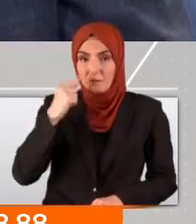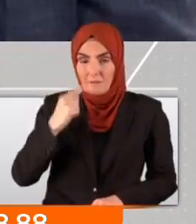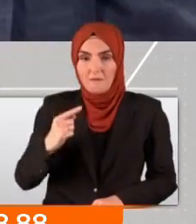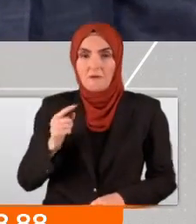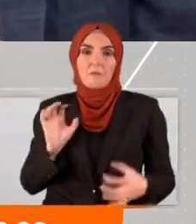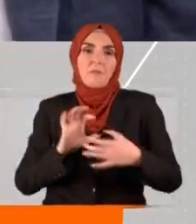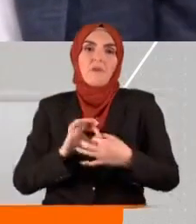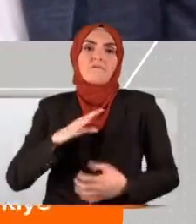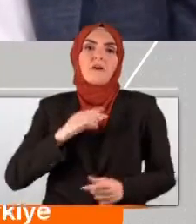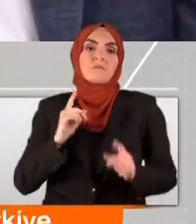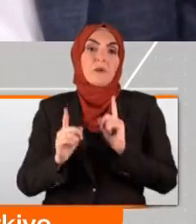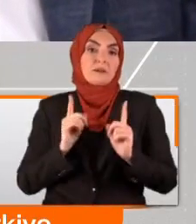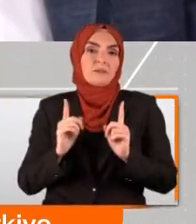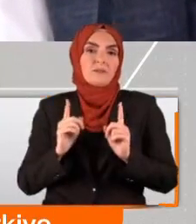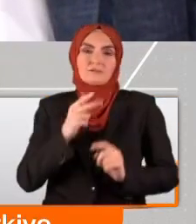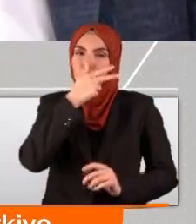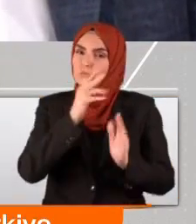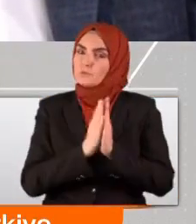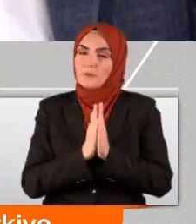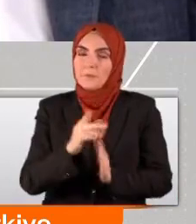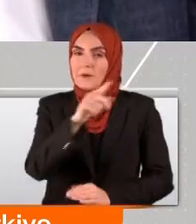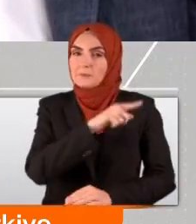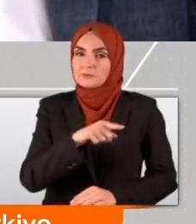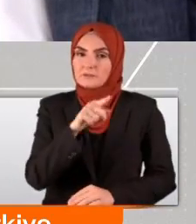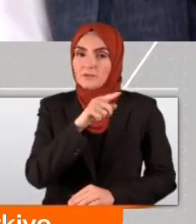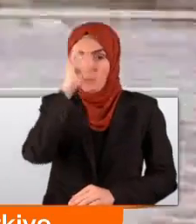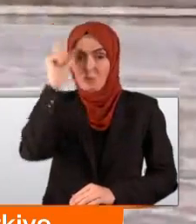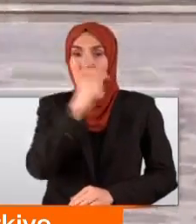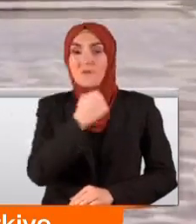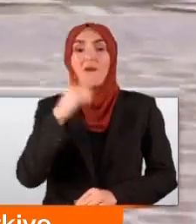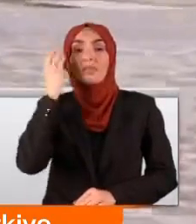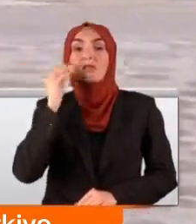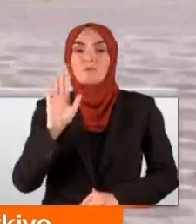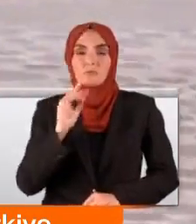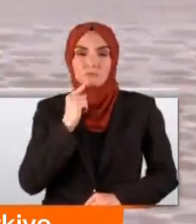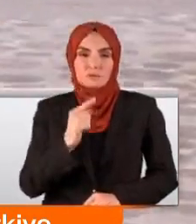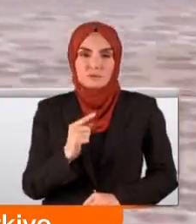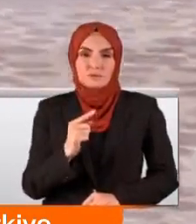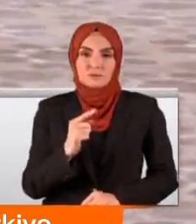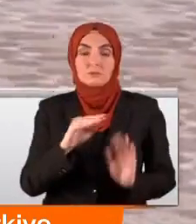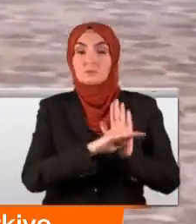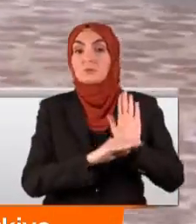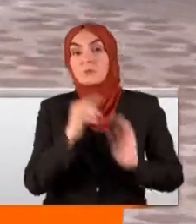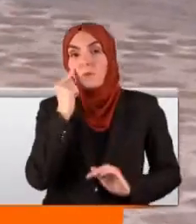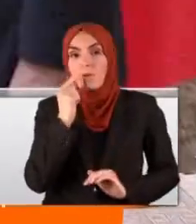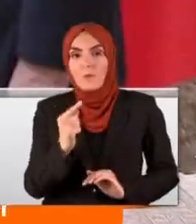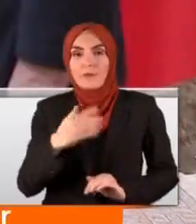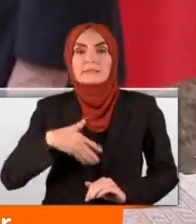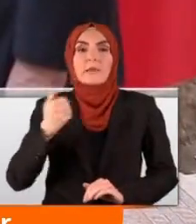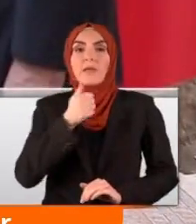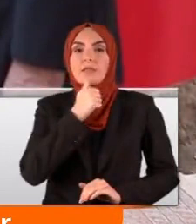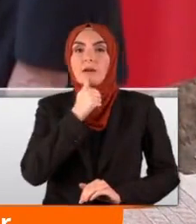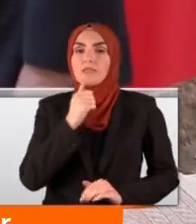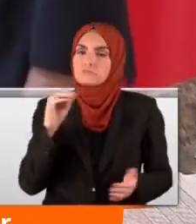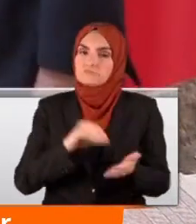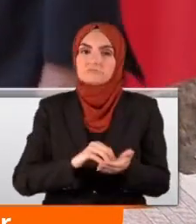bağımlı. Kusura bakmayacaklar. Türkiye'yi anlayamamışlar. Prosedüre göre istenmeyen adam ilan edilen isimlerin